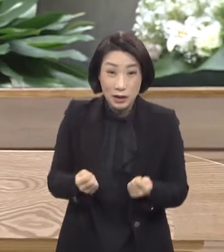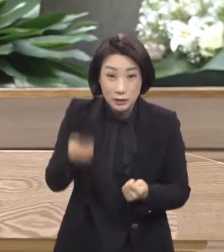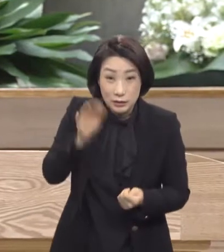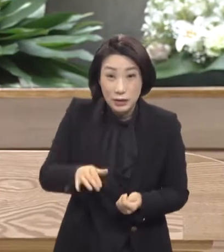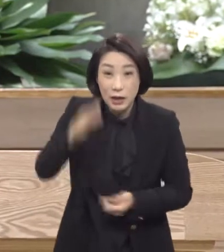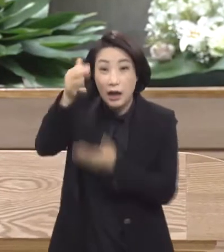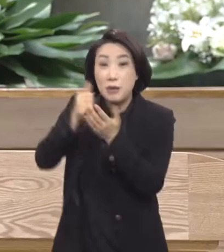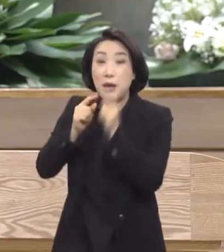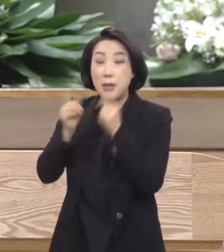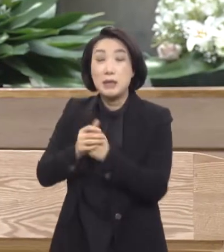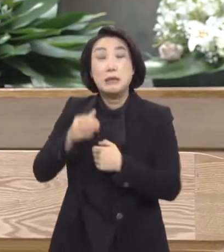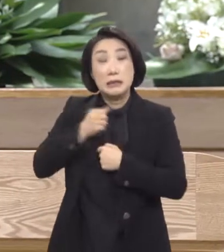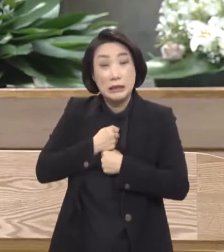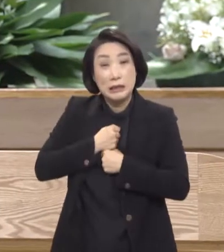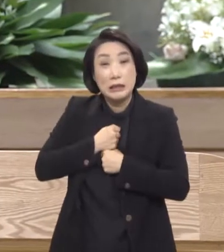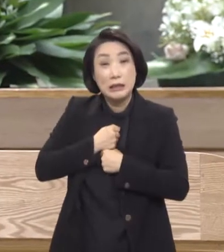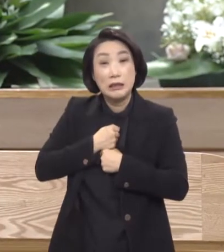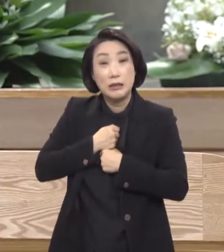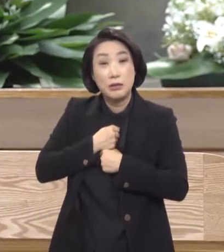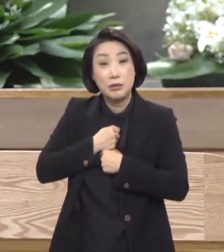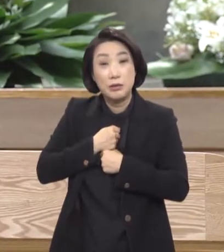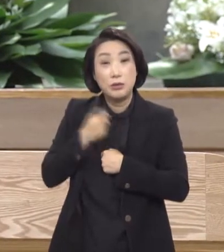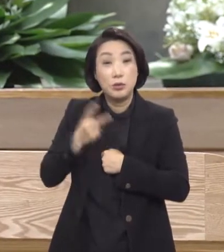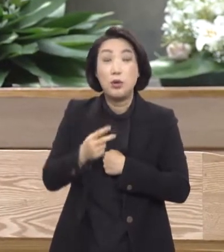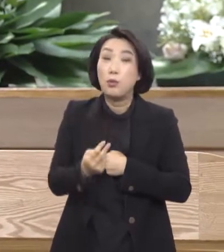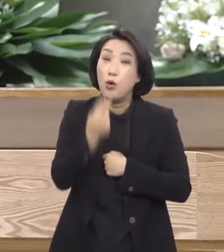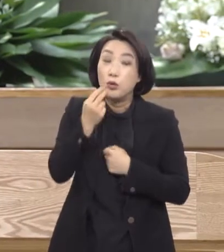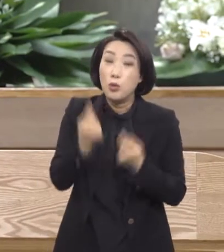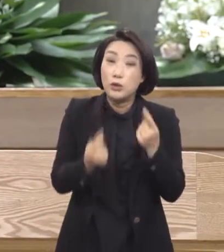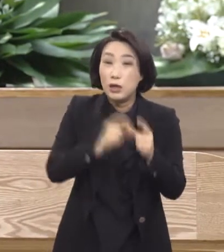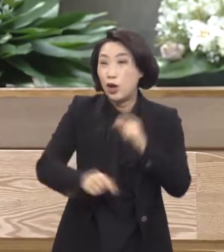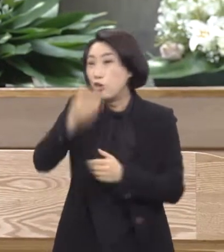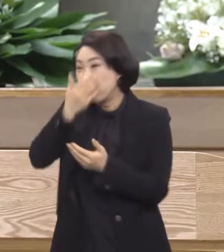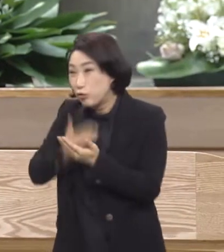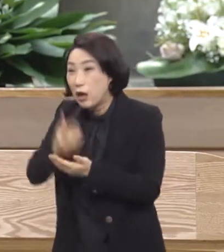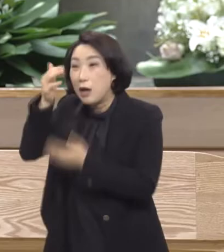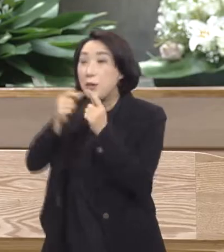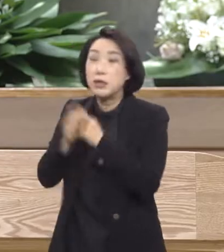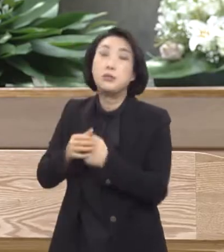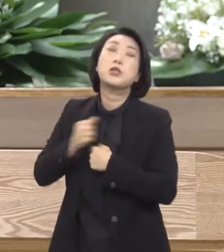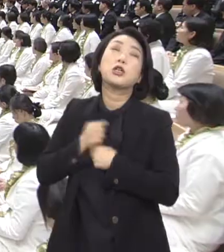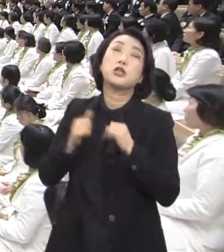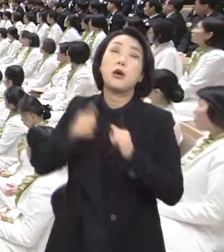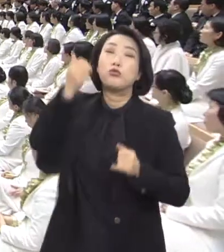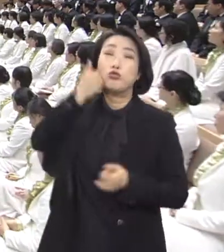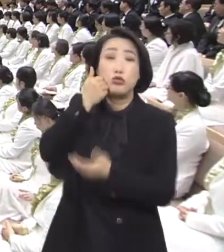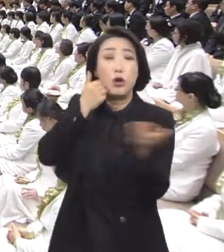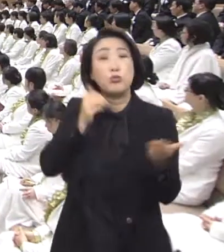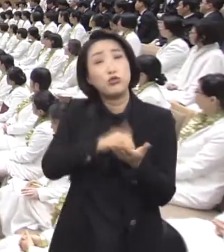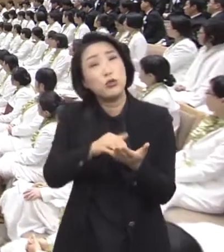하나님의 말씀을 지키는데 목숨보다 크게 여기는 분이 몇이 있을까?